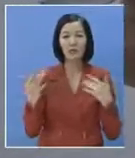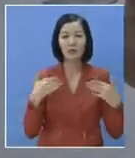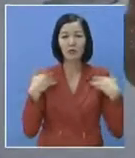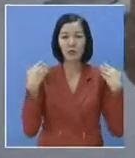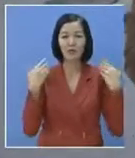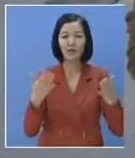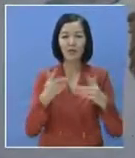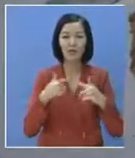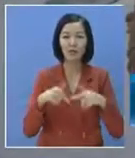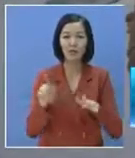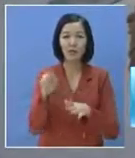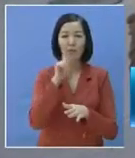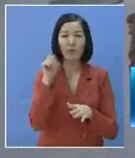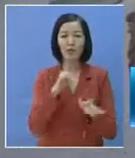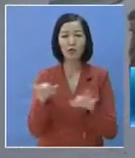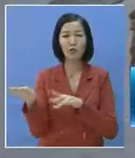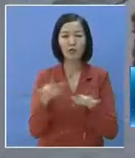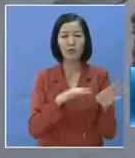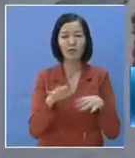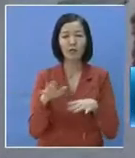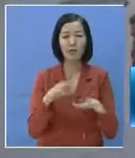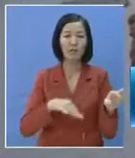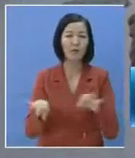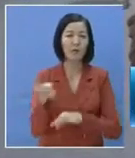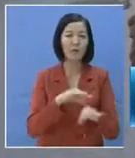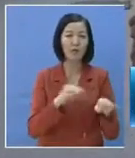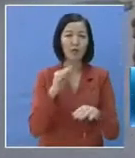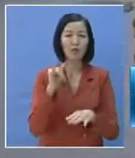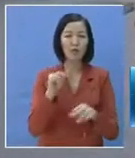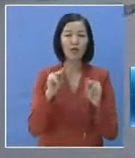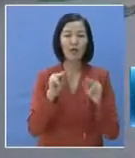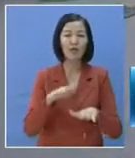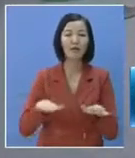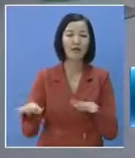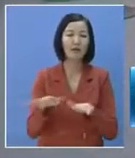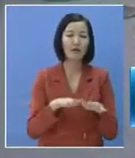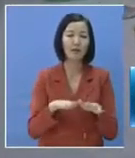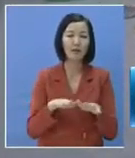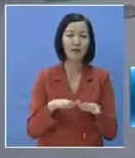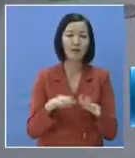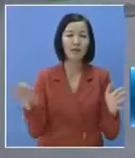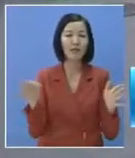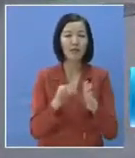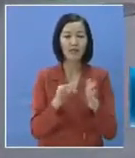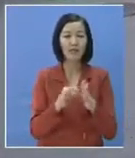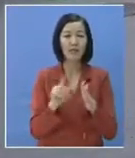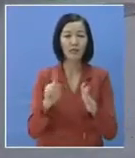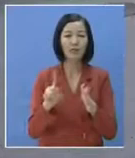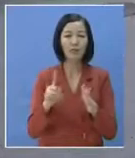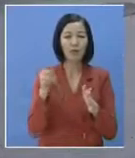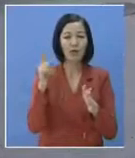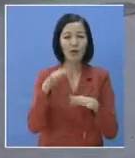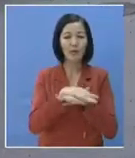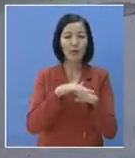постановка, организованная молодежным движением при проектном офисе ЖТСУ Адалдыхаланы, нацелена на то, чтобы показать людям,